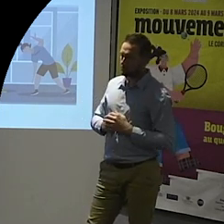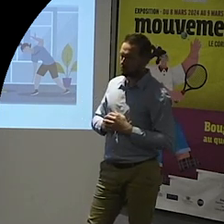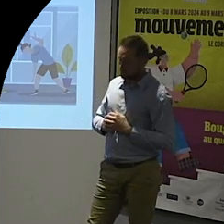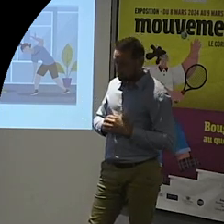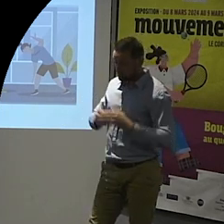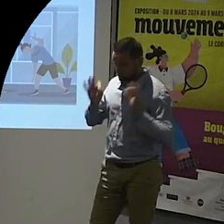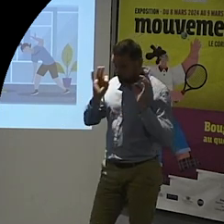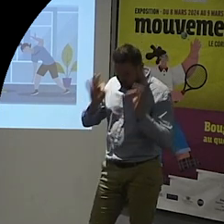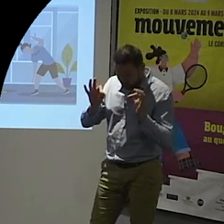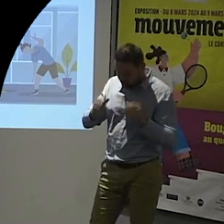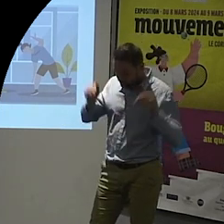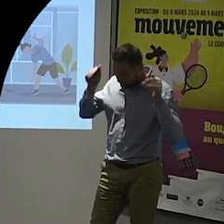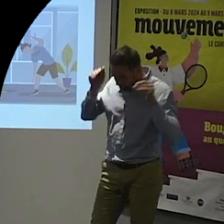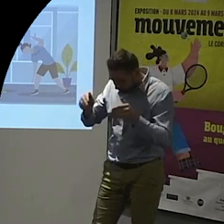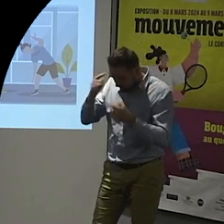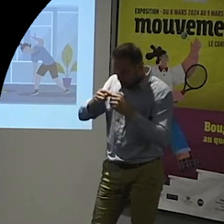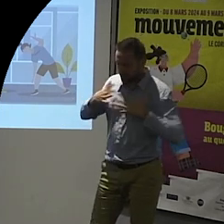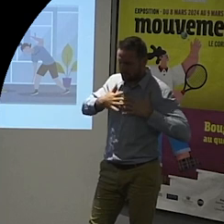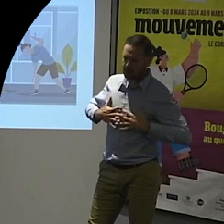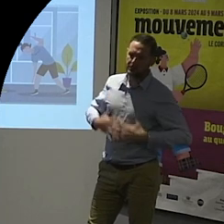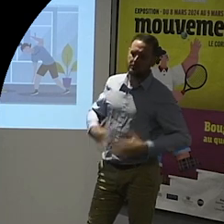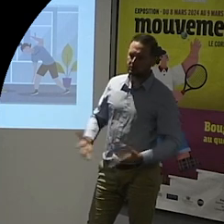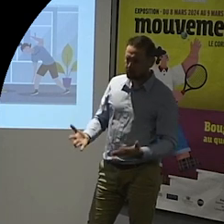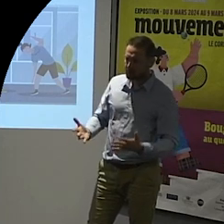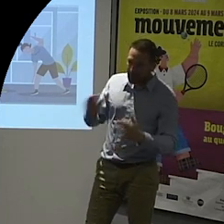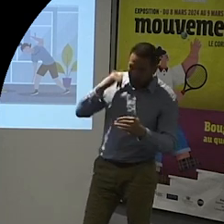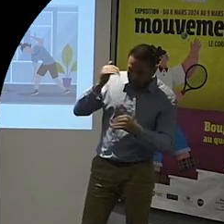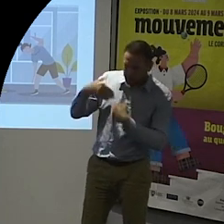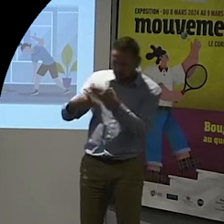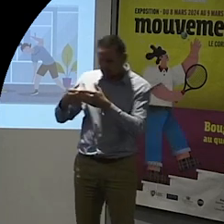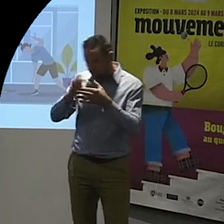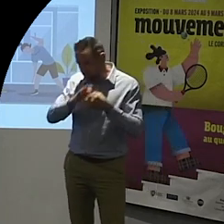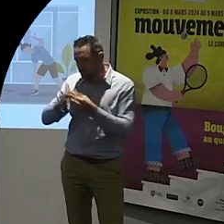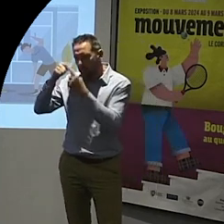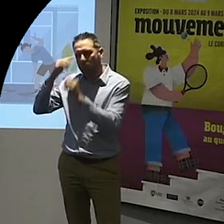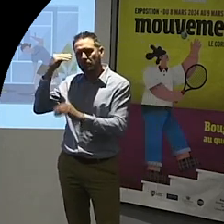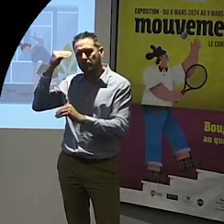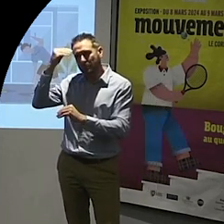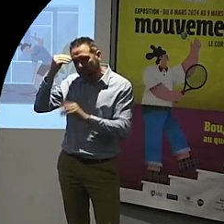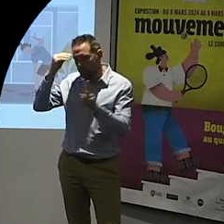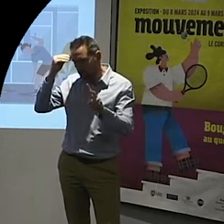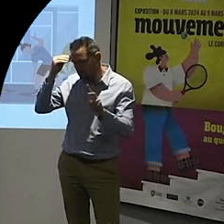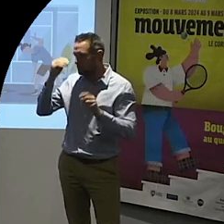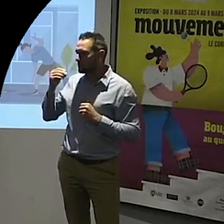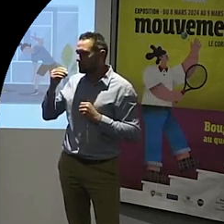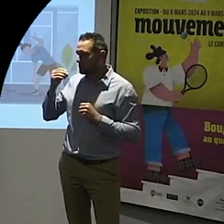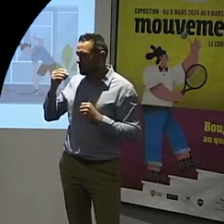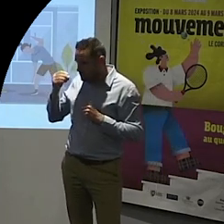côté physique rapidement, parce que moi, après, je passerai pour moi au côté psychique. Parce que moi, le mouvement, ça n'a pas été